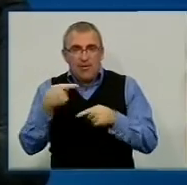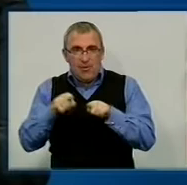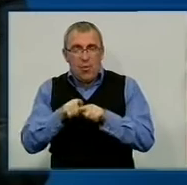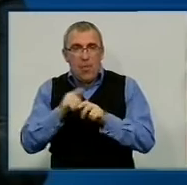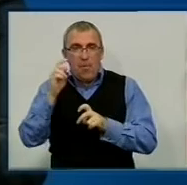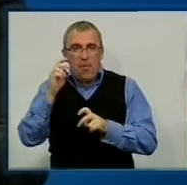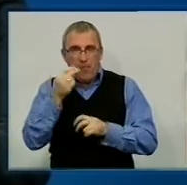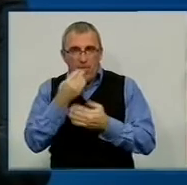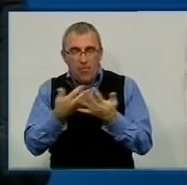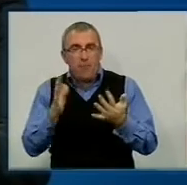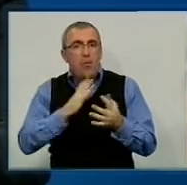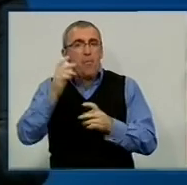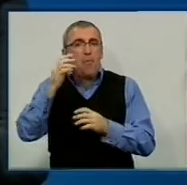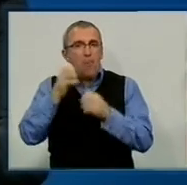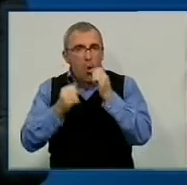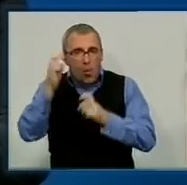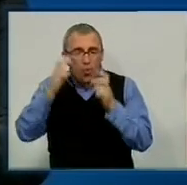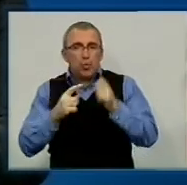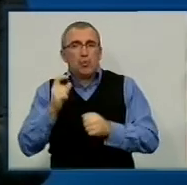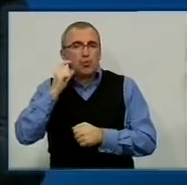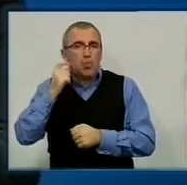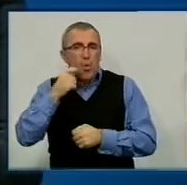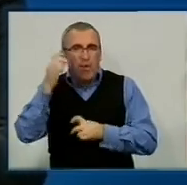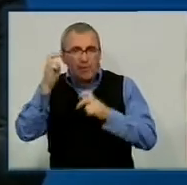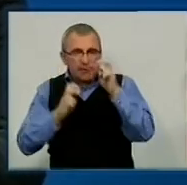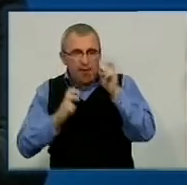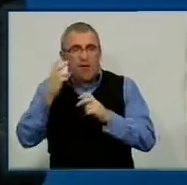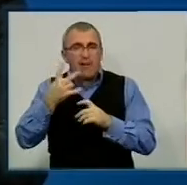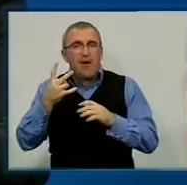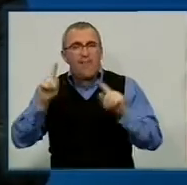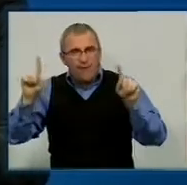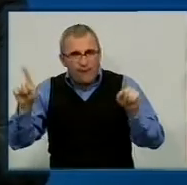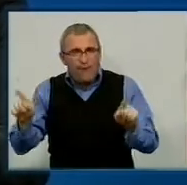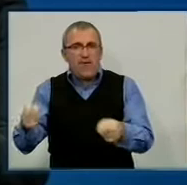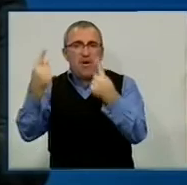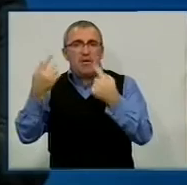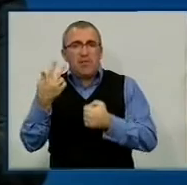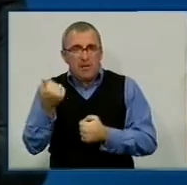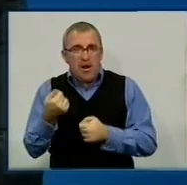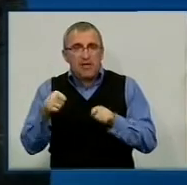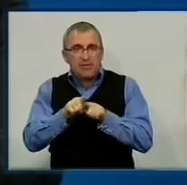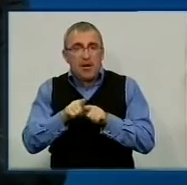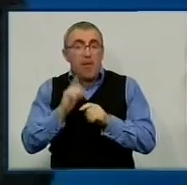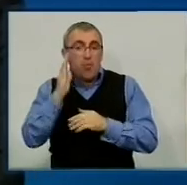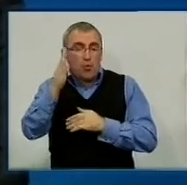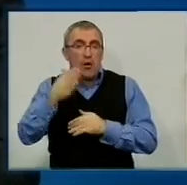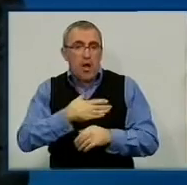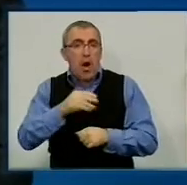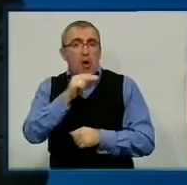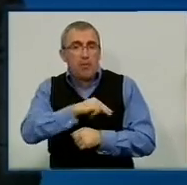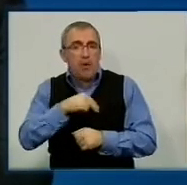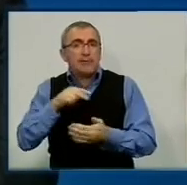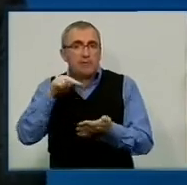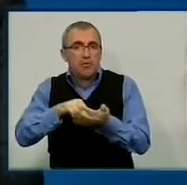пам'ятаємо там були молокозаводи і цукрові заводи і так далі Тобто це треба відновлювати да І це поточна наша робота якою Також ми